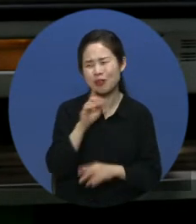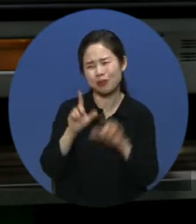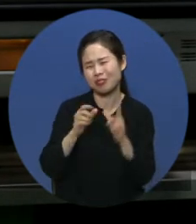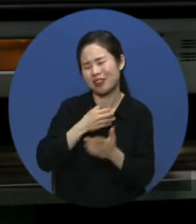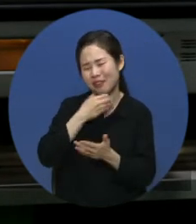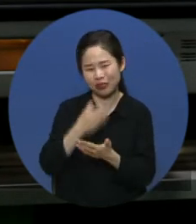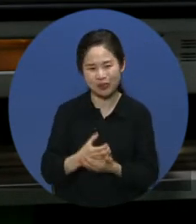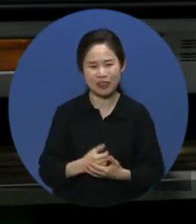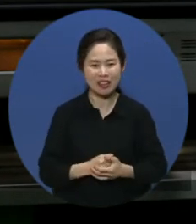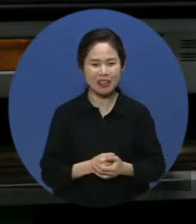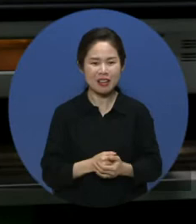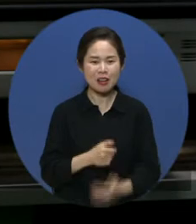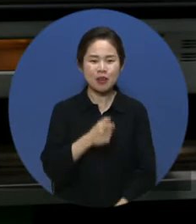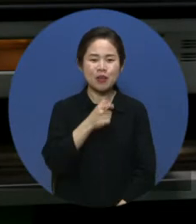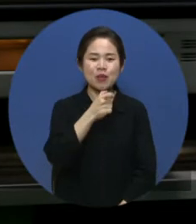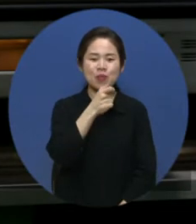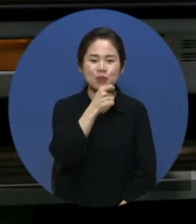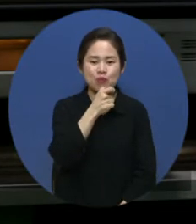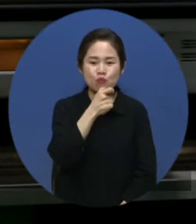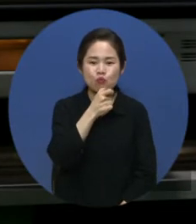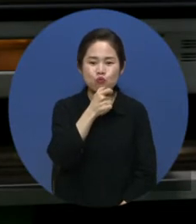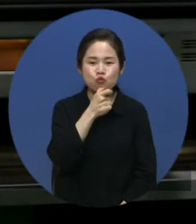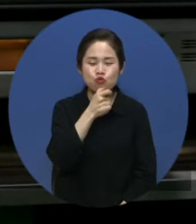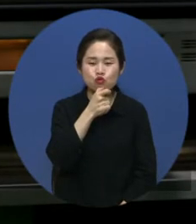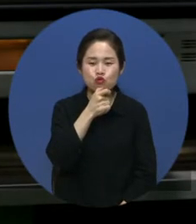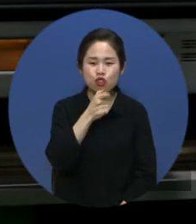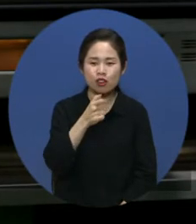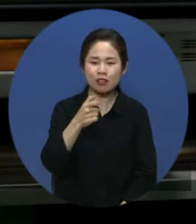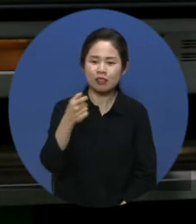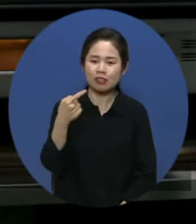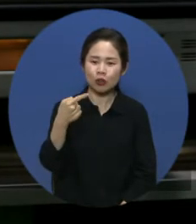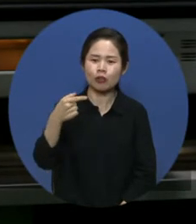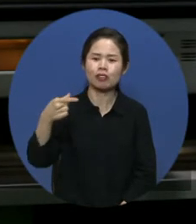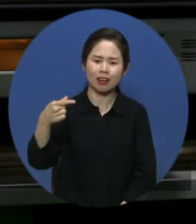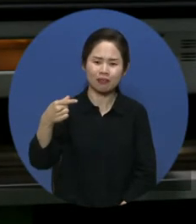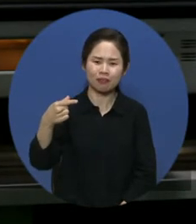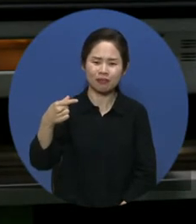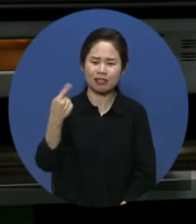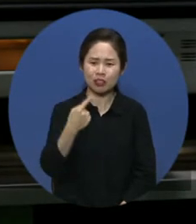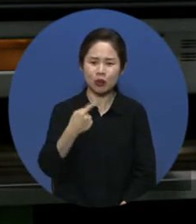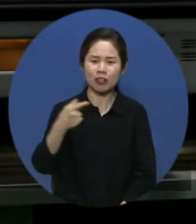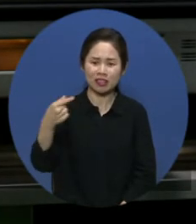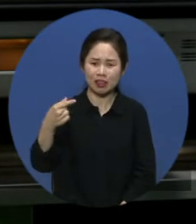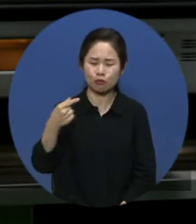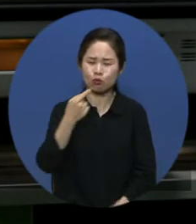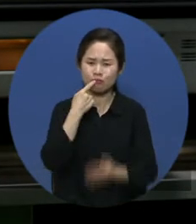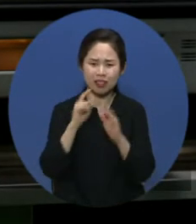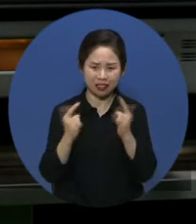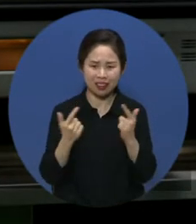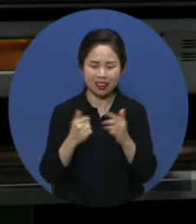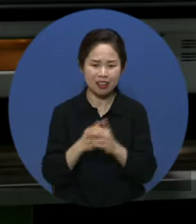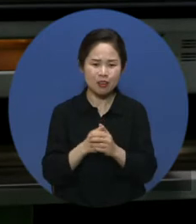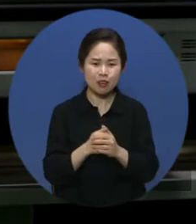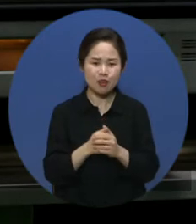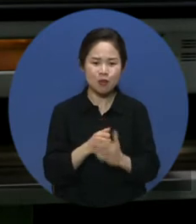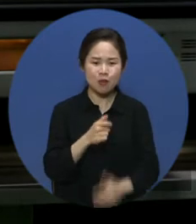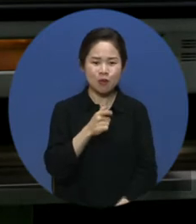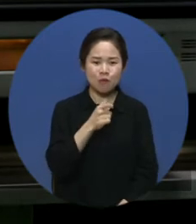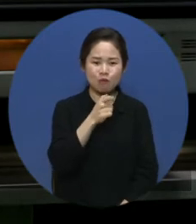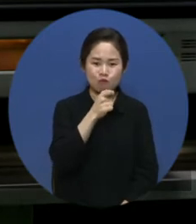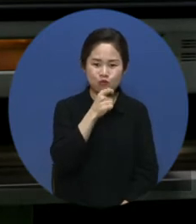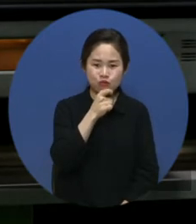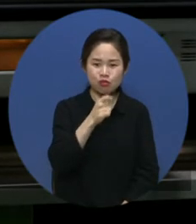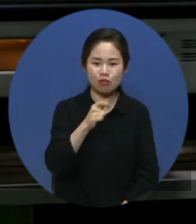물 1000g을 달기라는 거는 쉽지가 않습니다. 뭐 물은 리터로 계산해서 1000ml겠지만